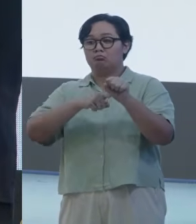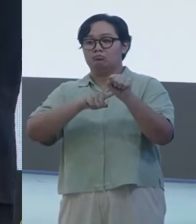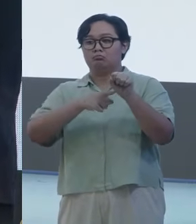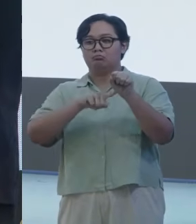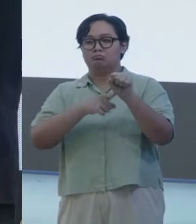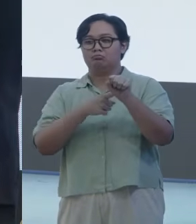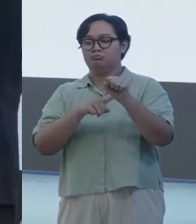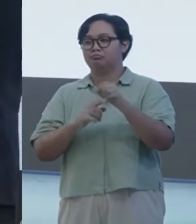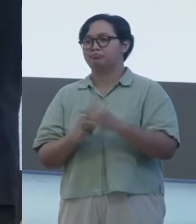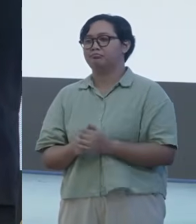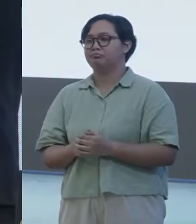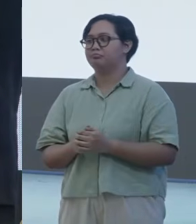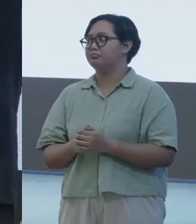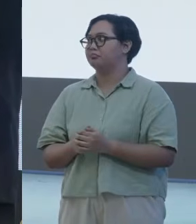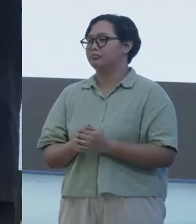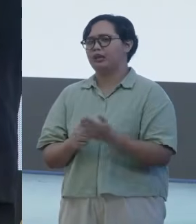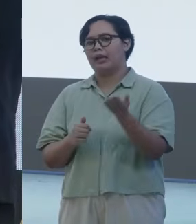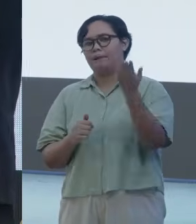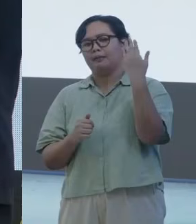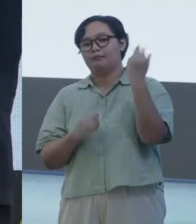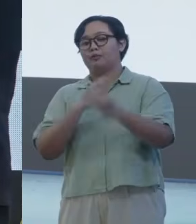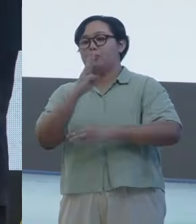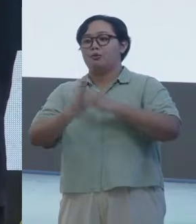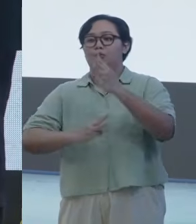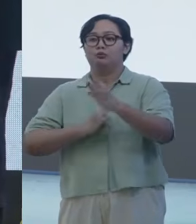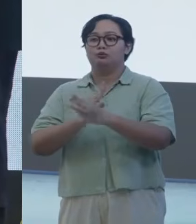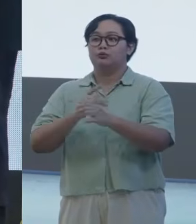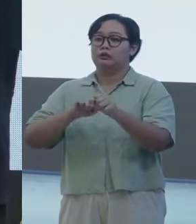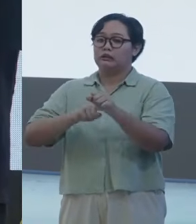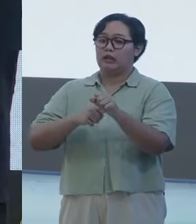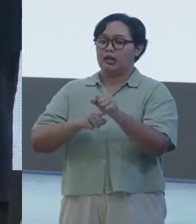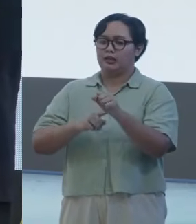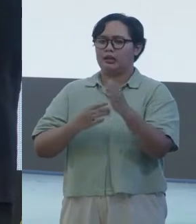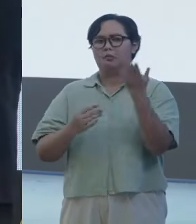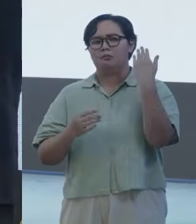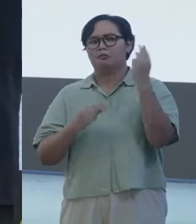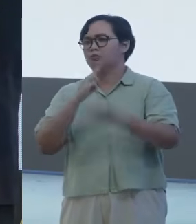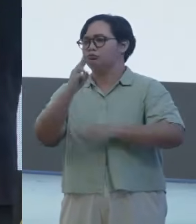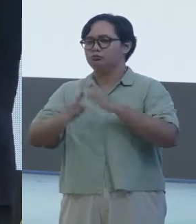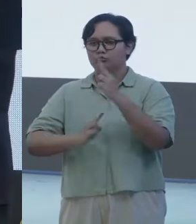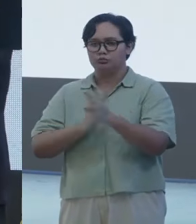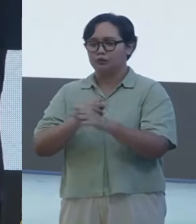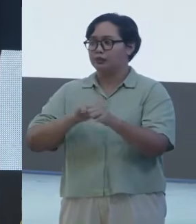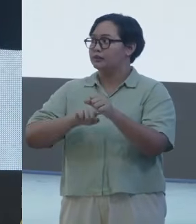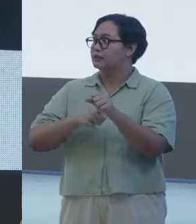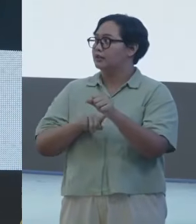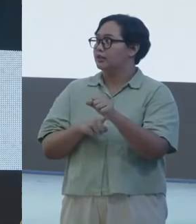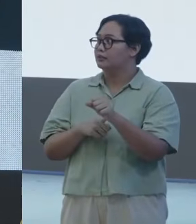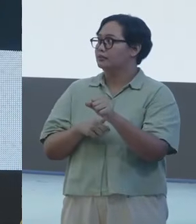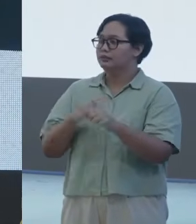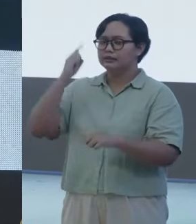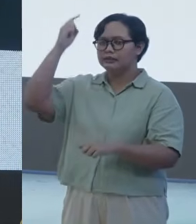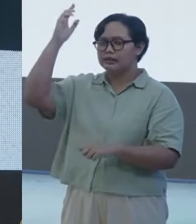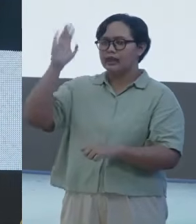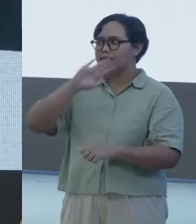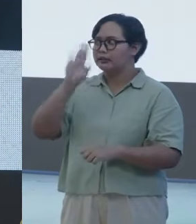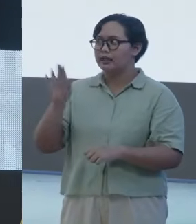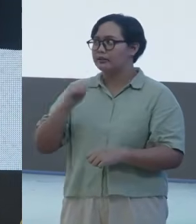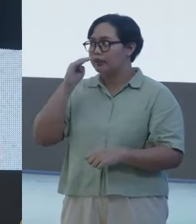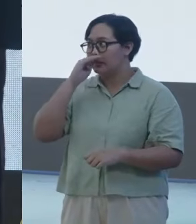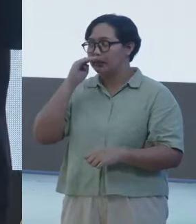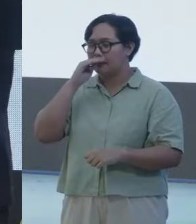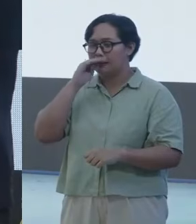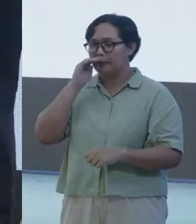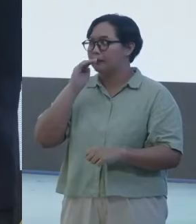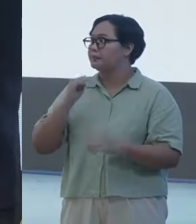At bago pa nagkaroon ng mundo, bago pa nagkaroon ng universe, and you know, He never lies. Sabi sa Numbers 23:19, God is not